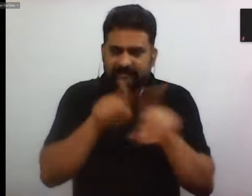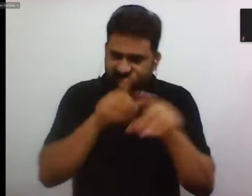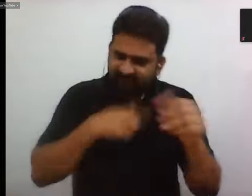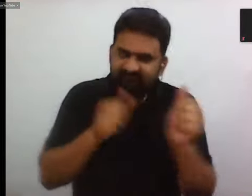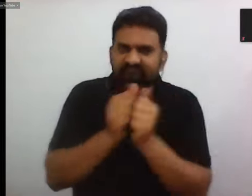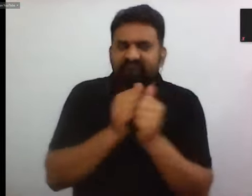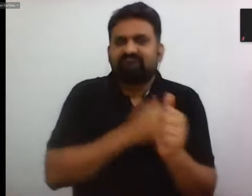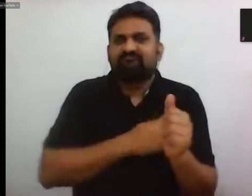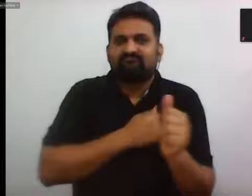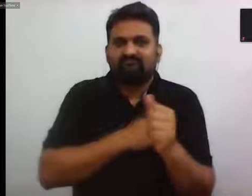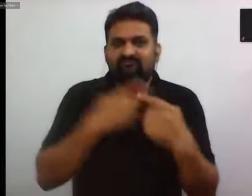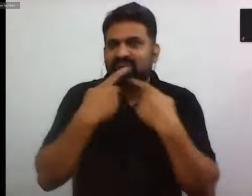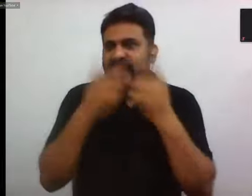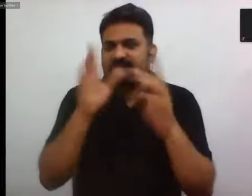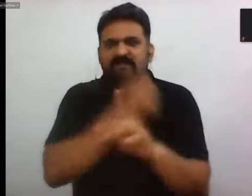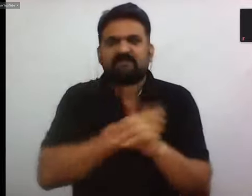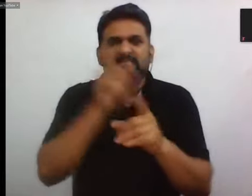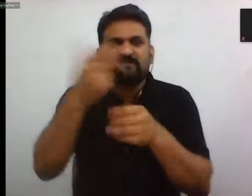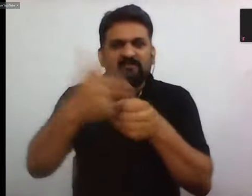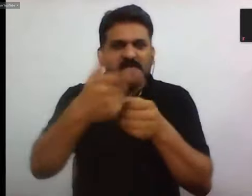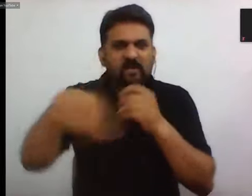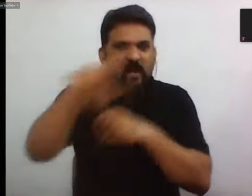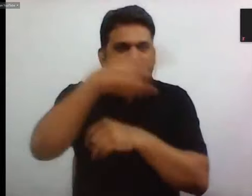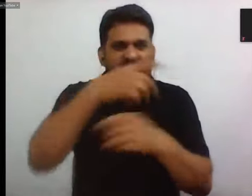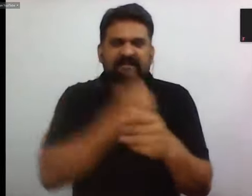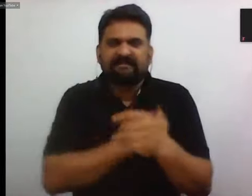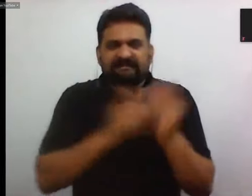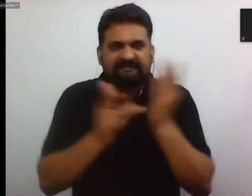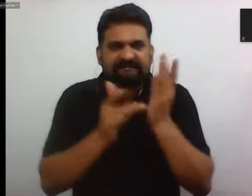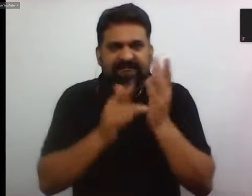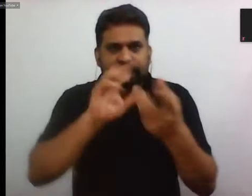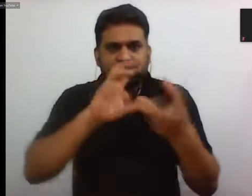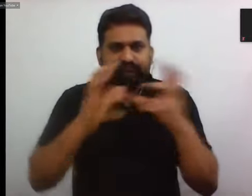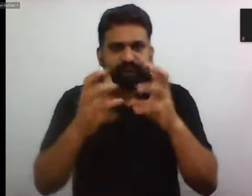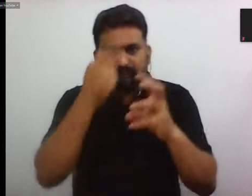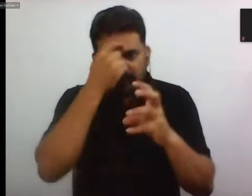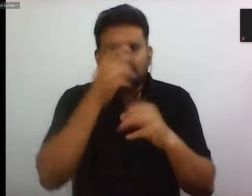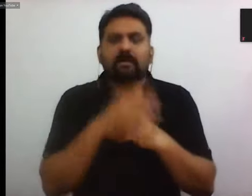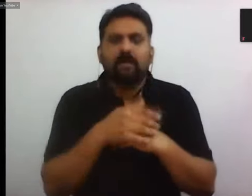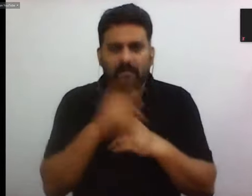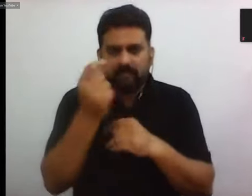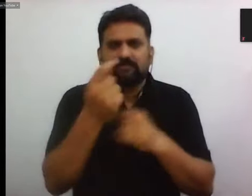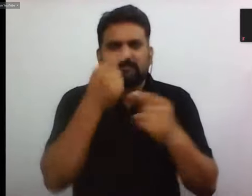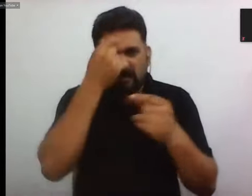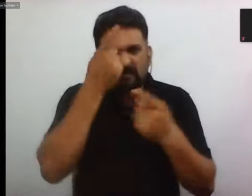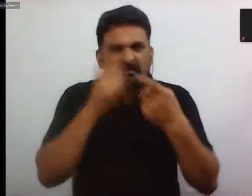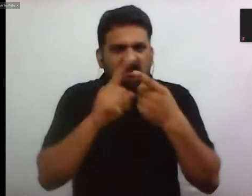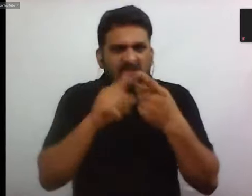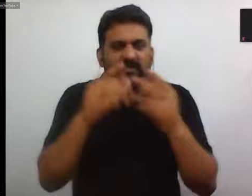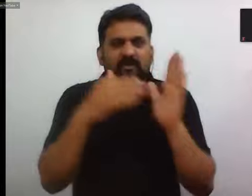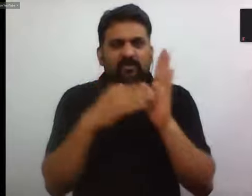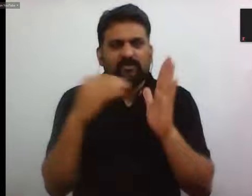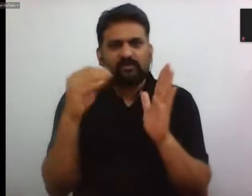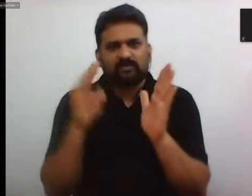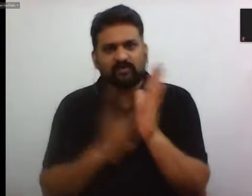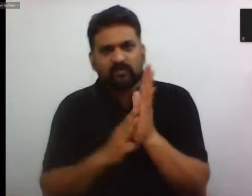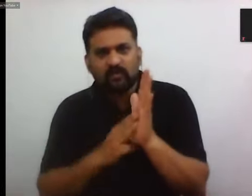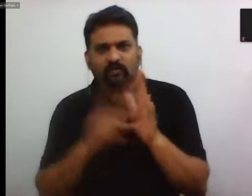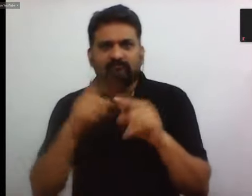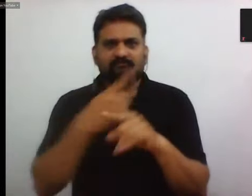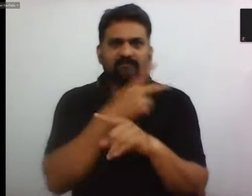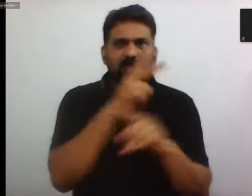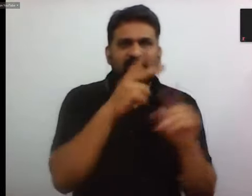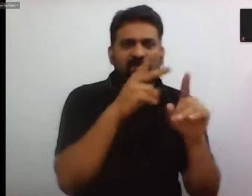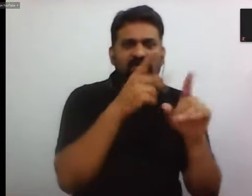आवर पार्टिसिपेंट्स टुडे फॉर द टेक्निकल फेलियर। There has been a issue going on between Zoom and other service providers.